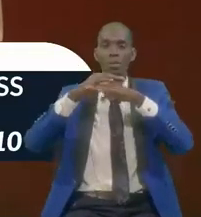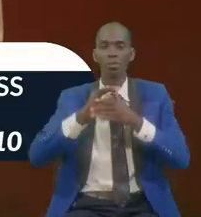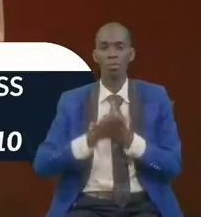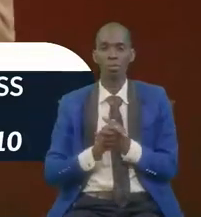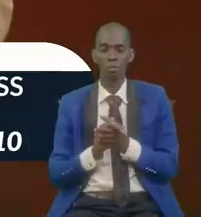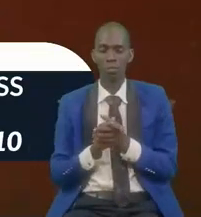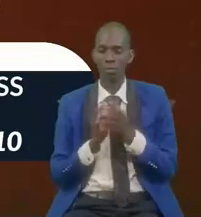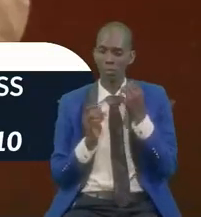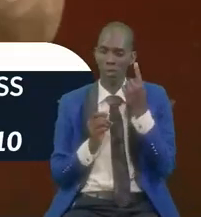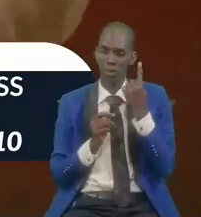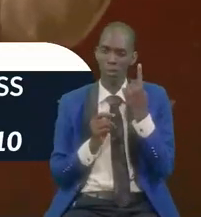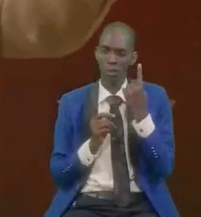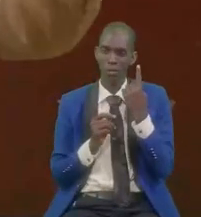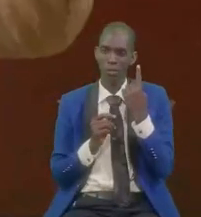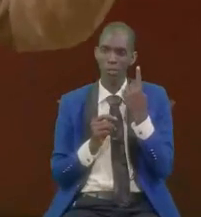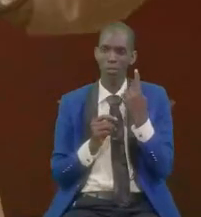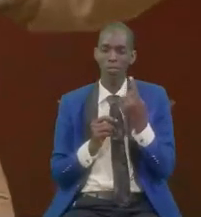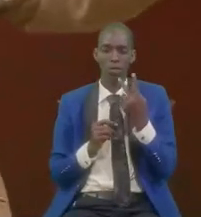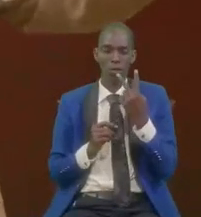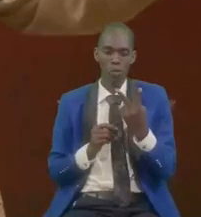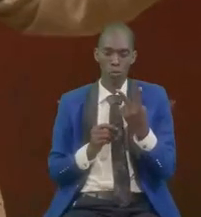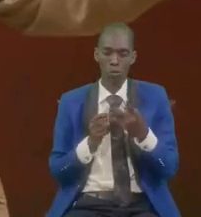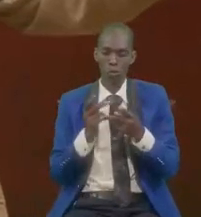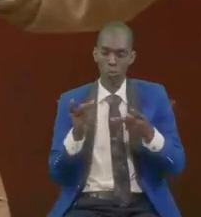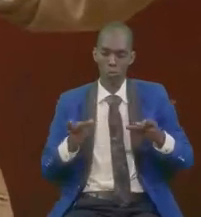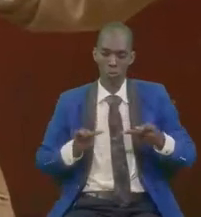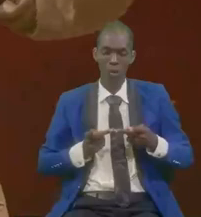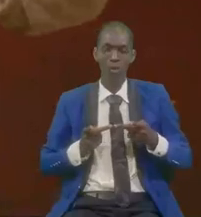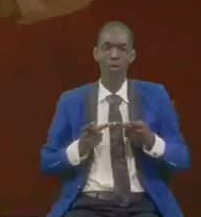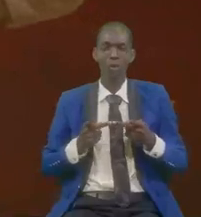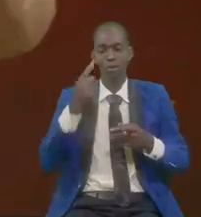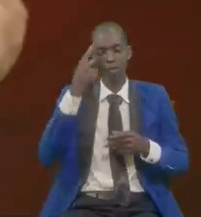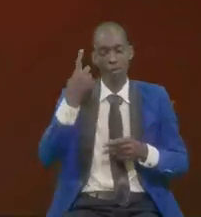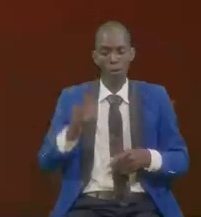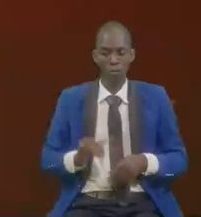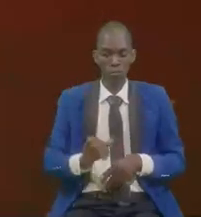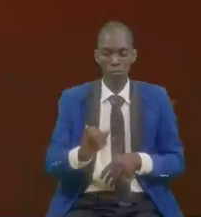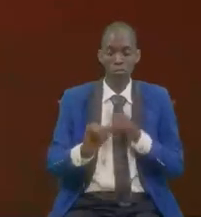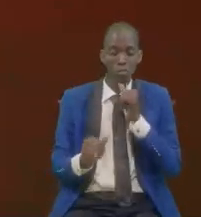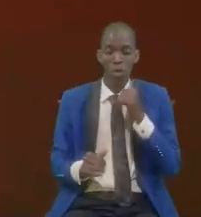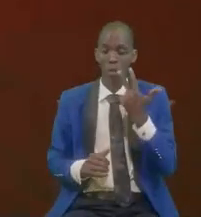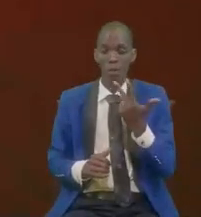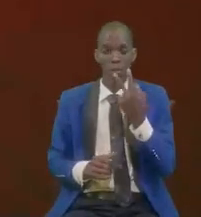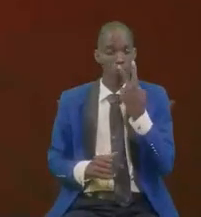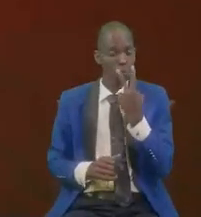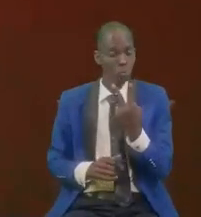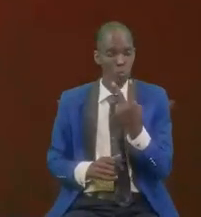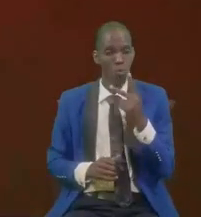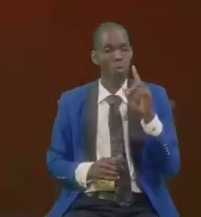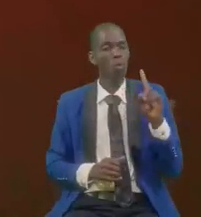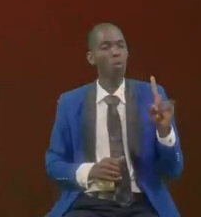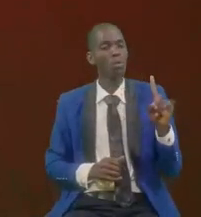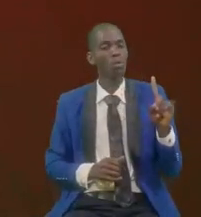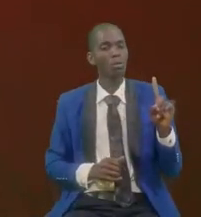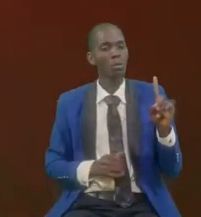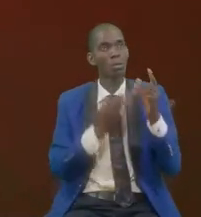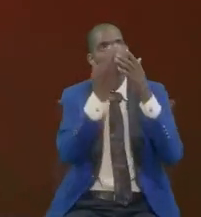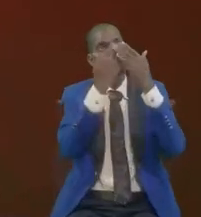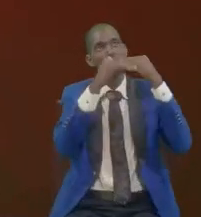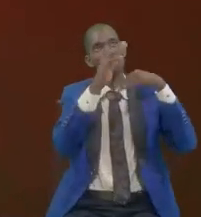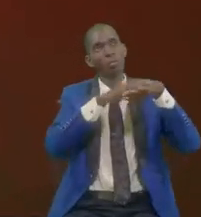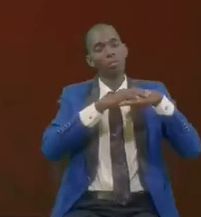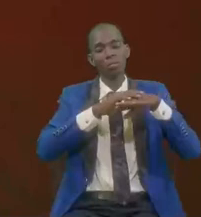Vous comprenez? Il y a deux phases à l'éternité. Une phase, le